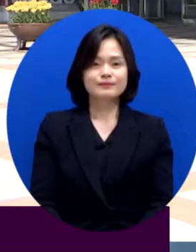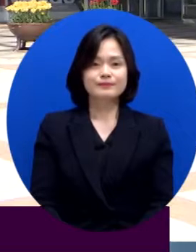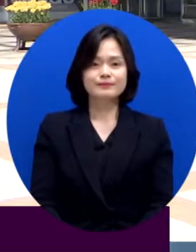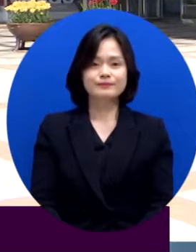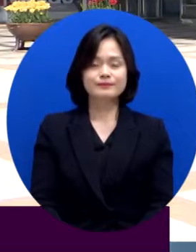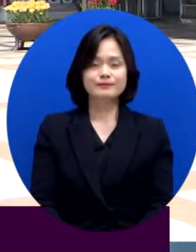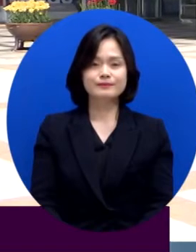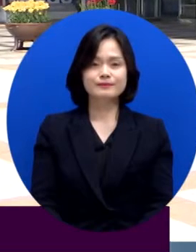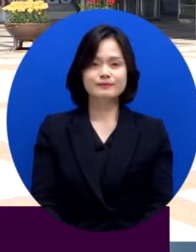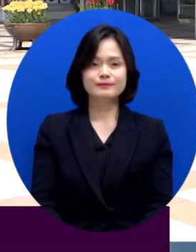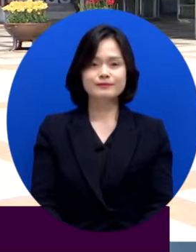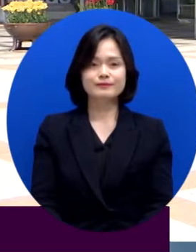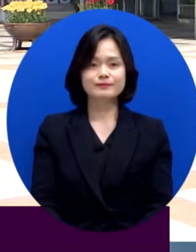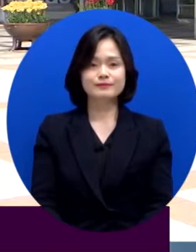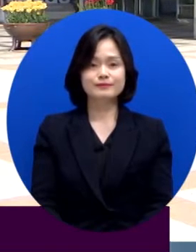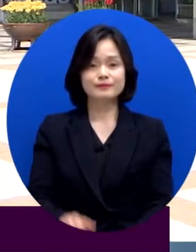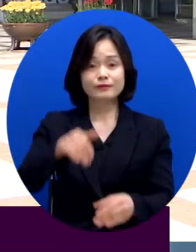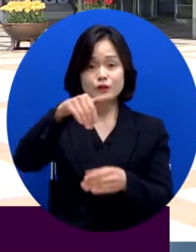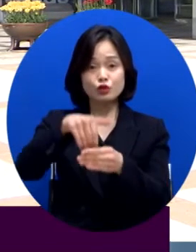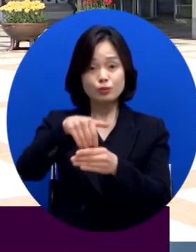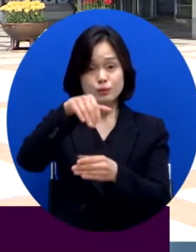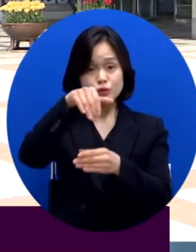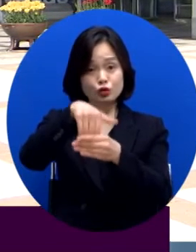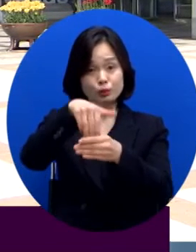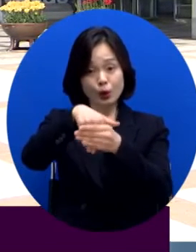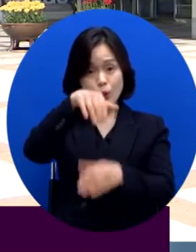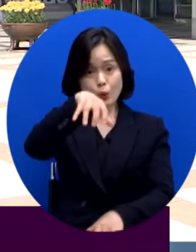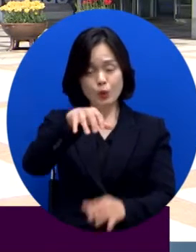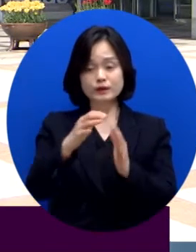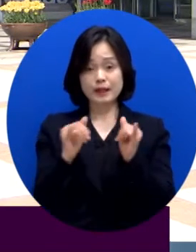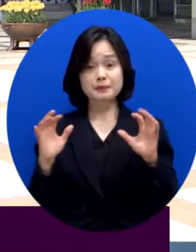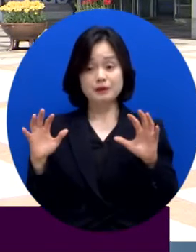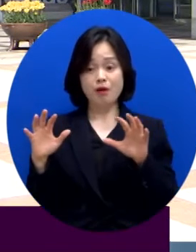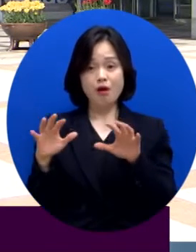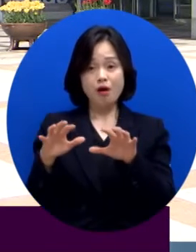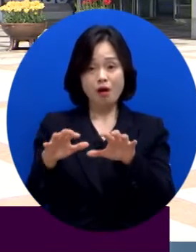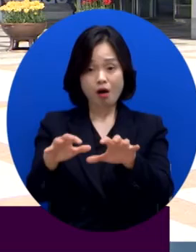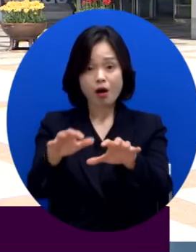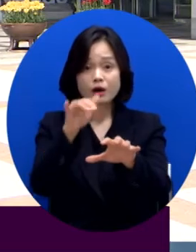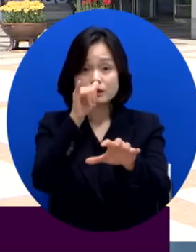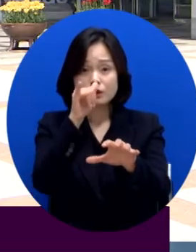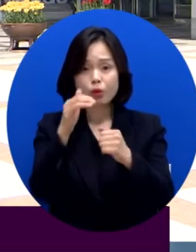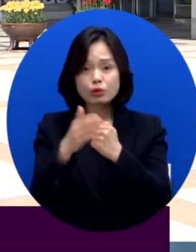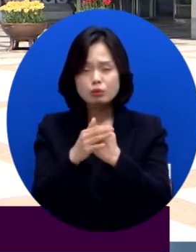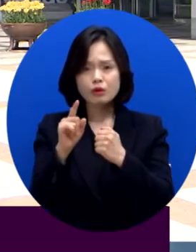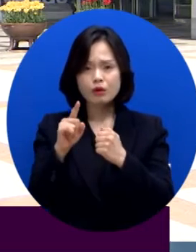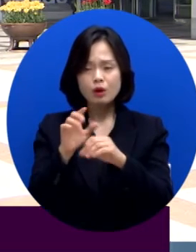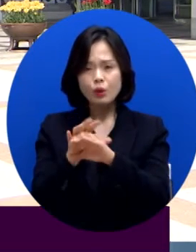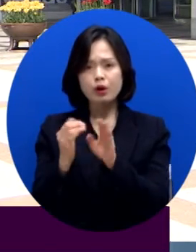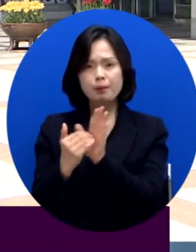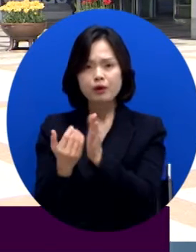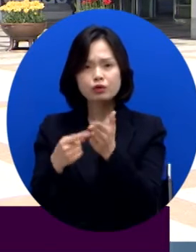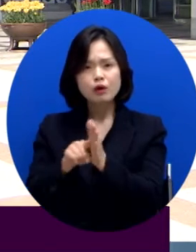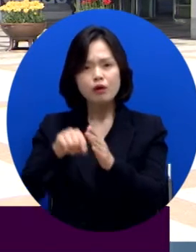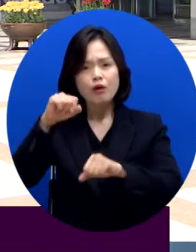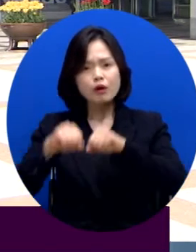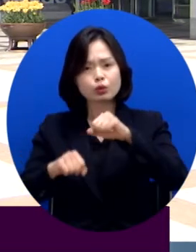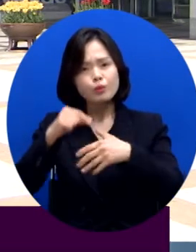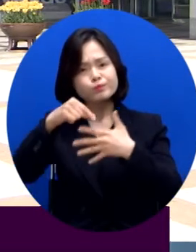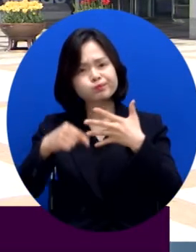네, 아무래도 투표소에는 이제 많은 사람들이 가기 때문에 방역도 중요할 것 같은데 방역 상황 어떤지 좀